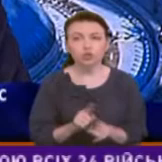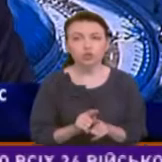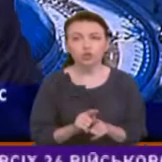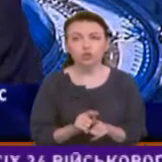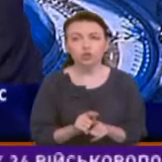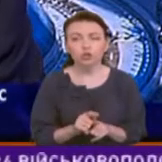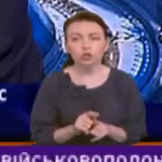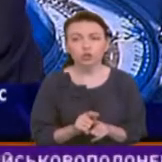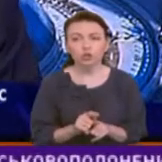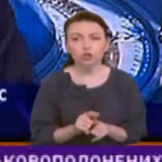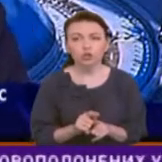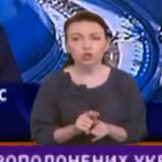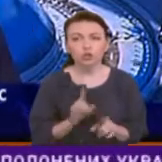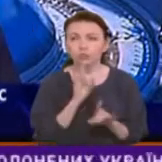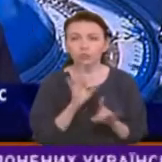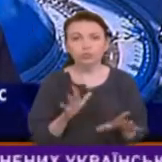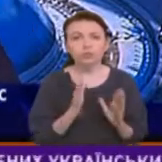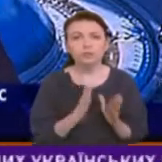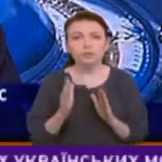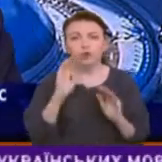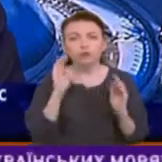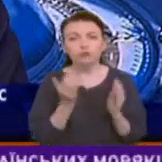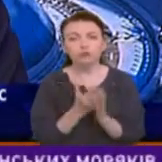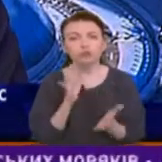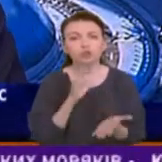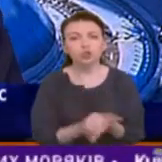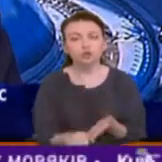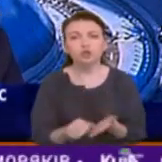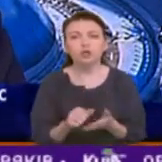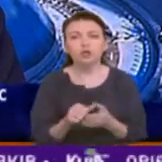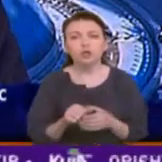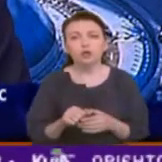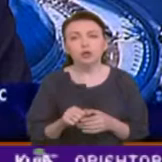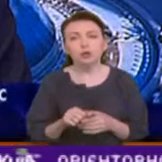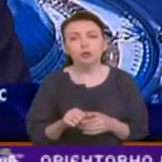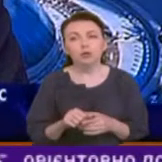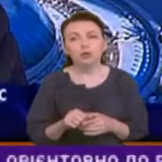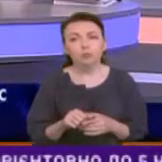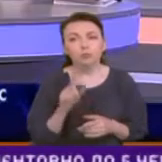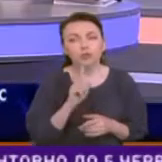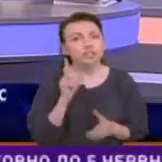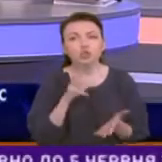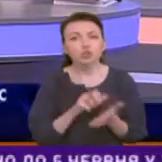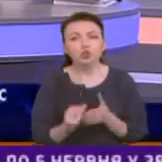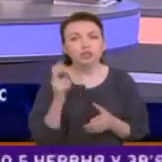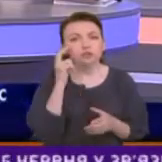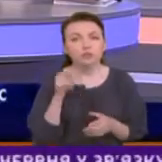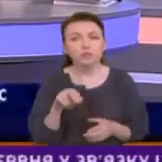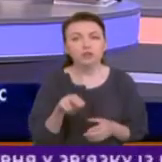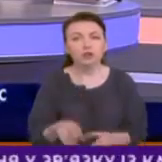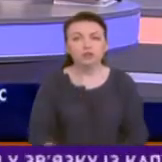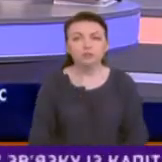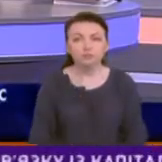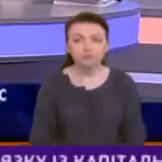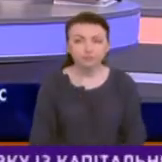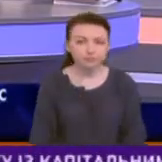систему автокефальної церкви знищувати, поки не знищать систему Київського патріархату? Ну,